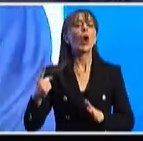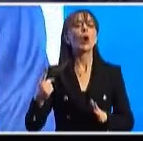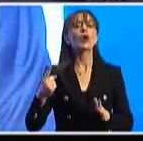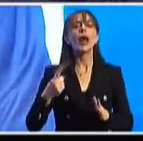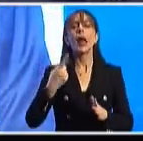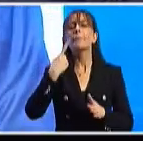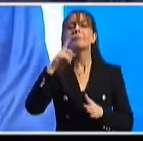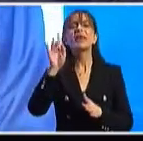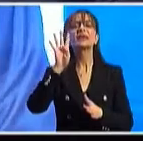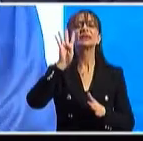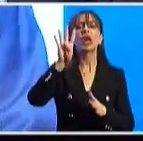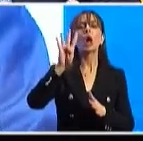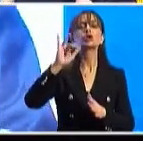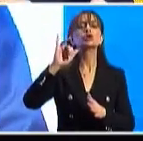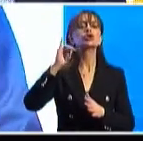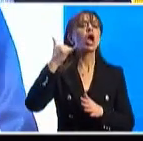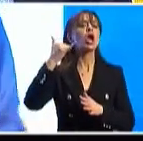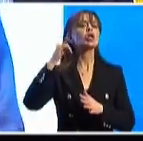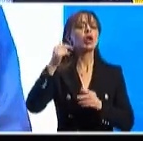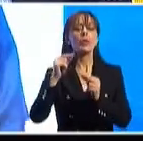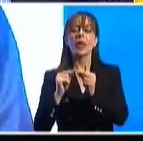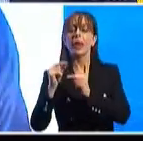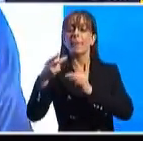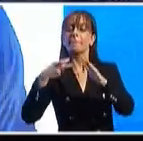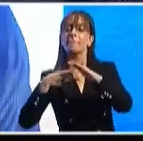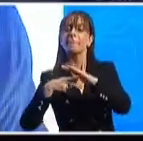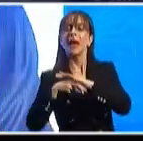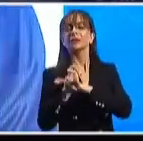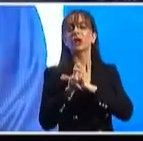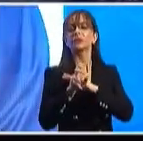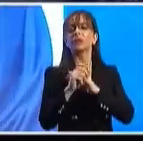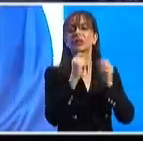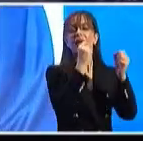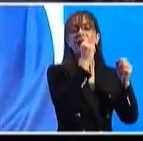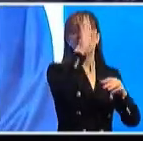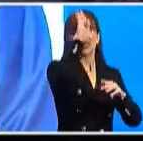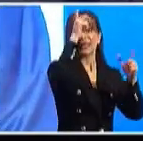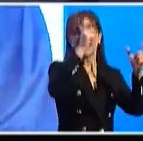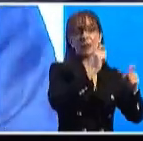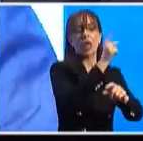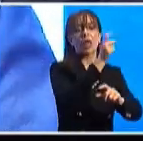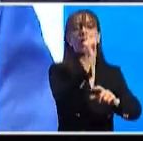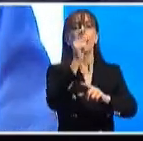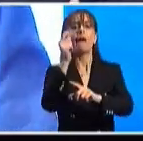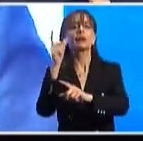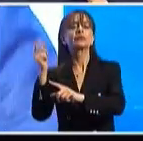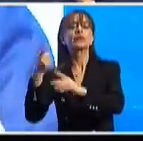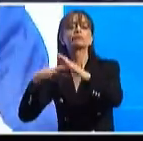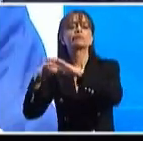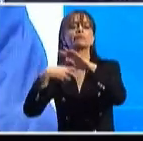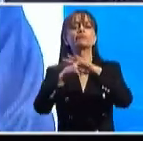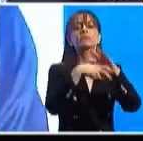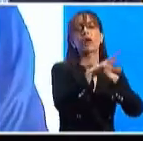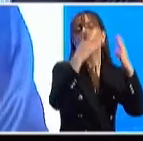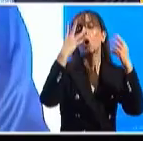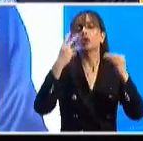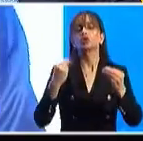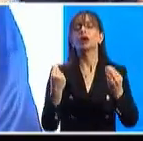hattını bu manada İstanbul'un her ilçesine yapmak suretiyle artık o toplu ulaşımdaki